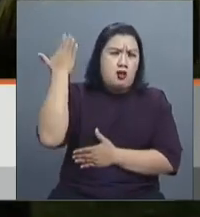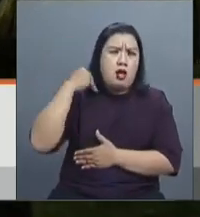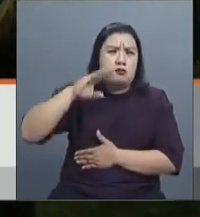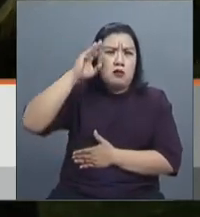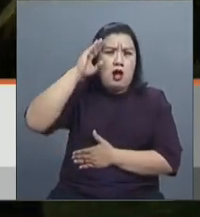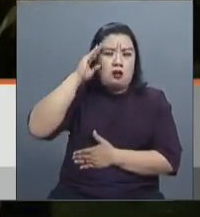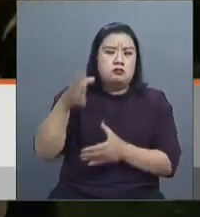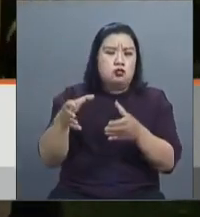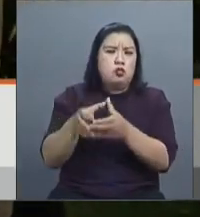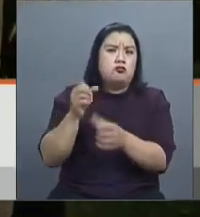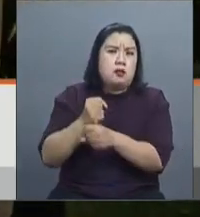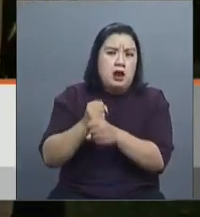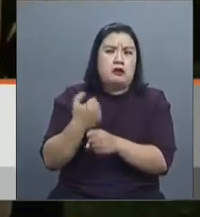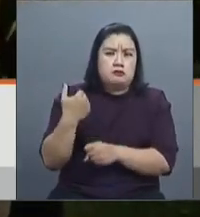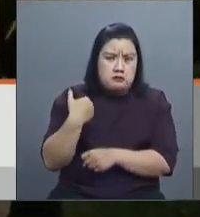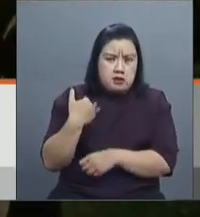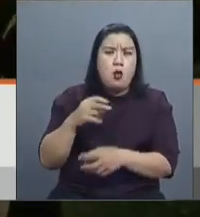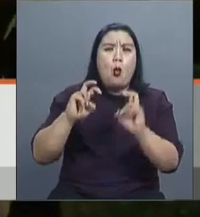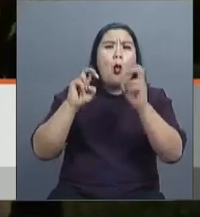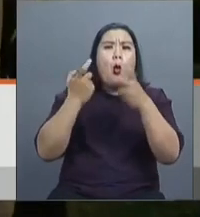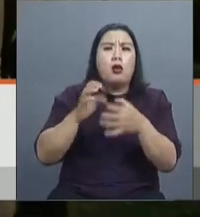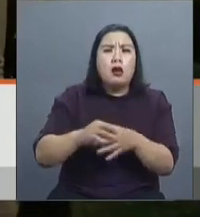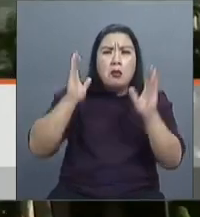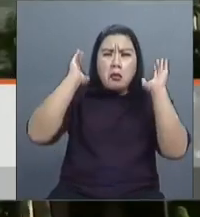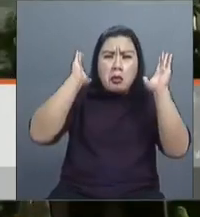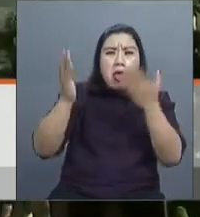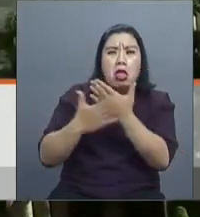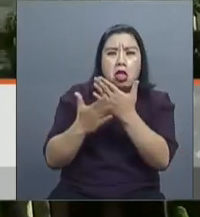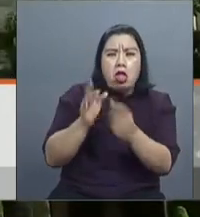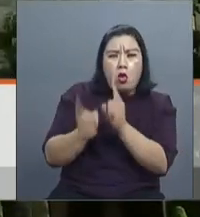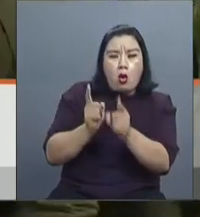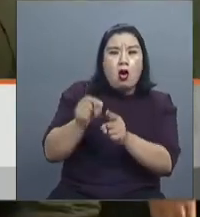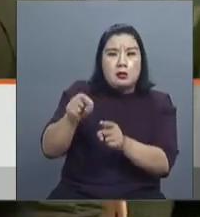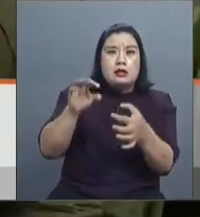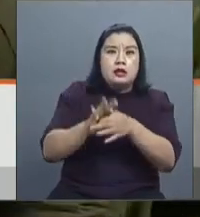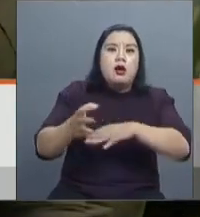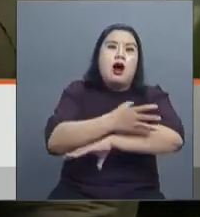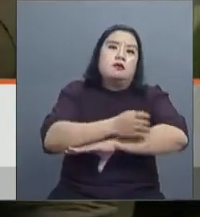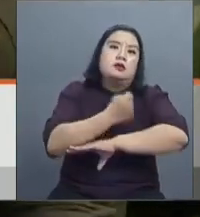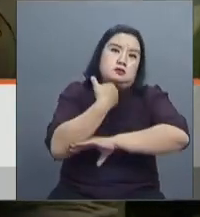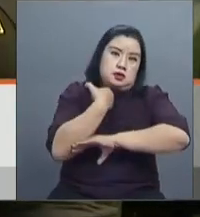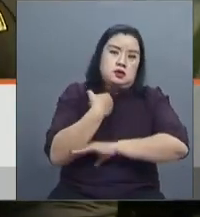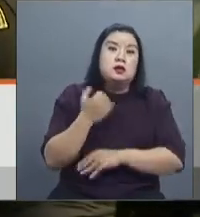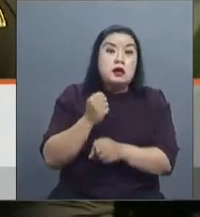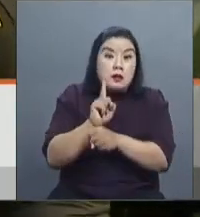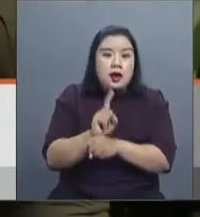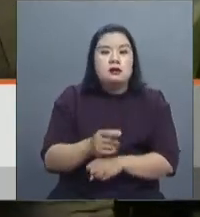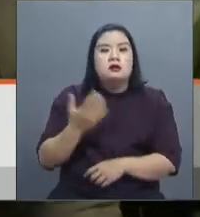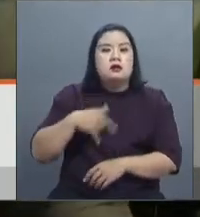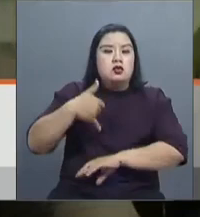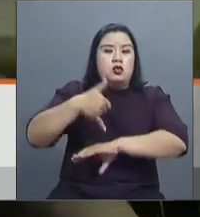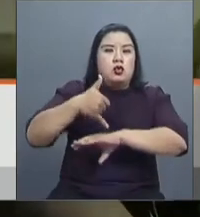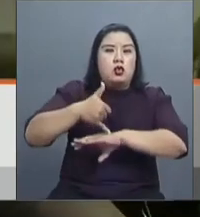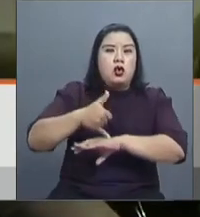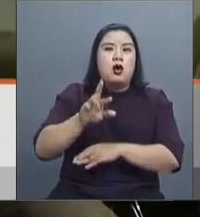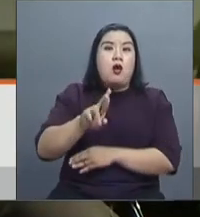าเป็นเป้าโจมตีในช่วงระหว่างการหาเสียงของพรรคการเมืองที่บริเวณเบื้องหน้าพระบรมราชานุสาวรีย์รัชกาลที่5ซึ่งทร